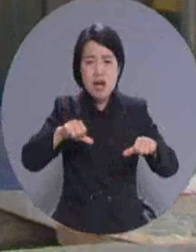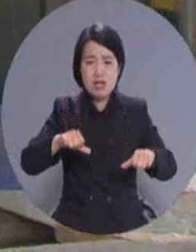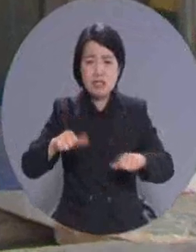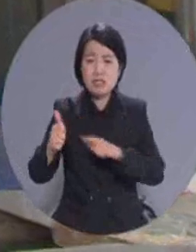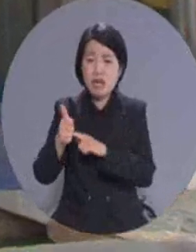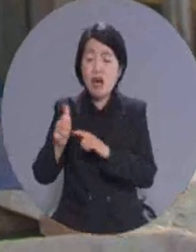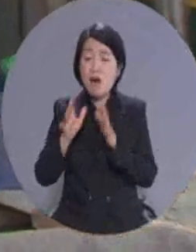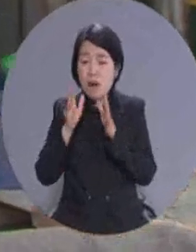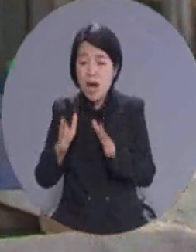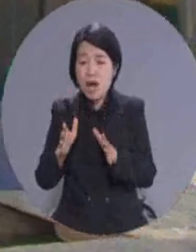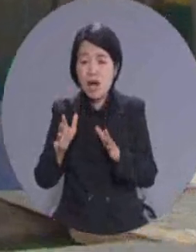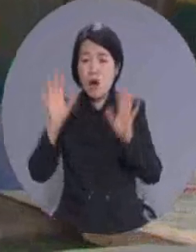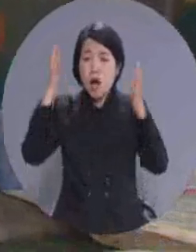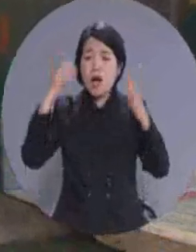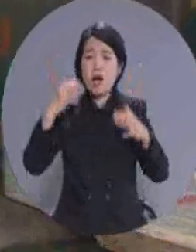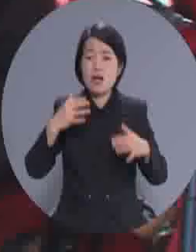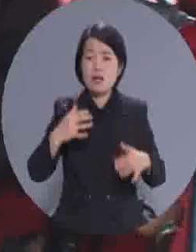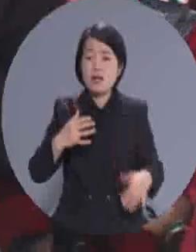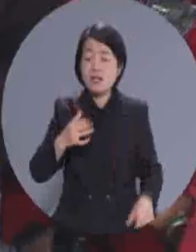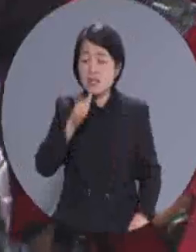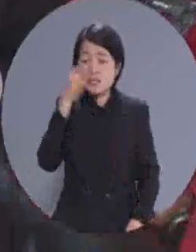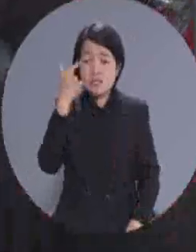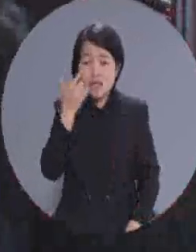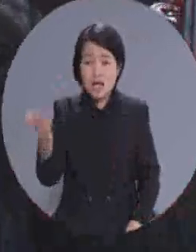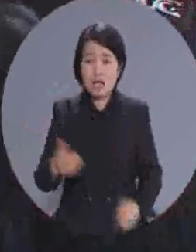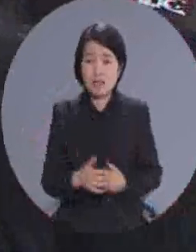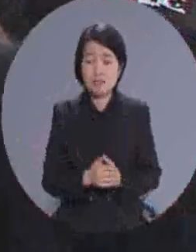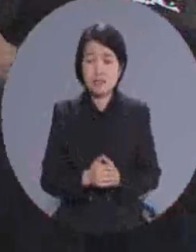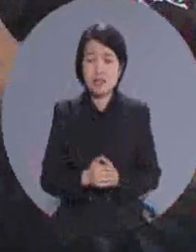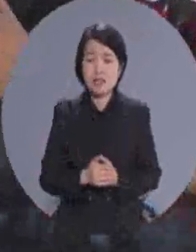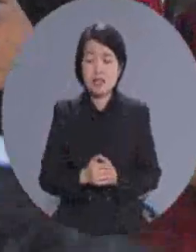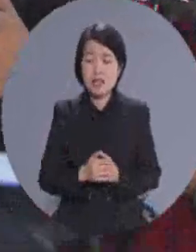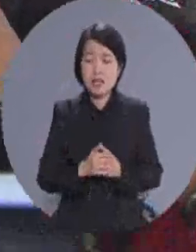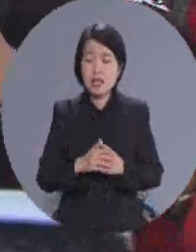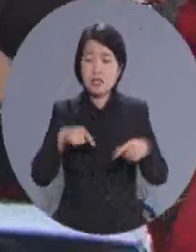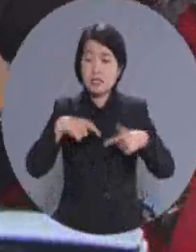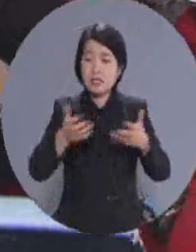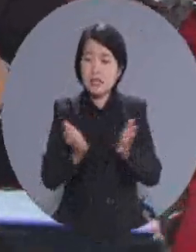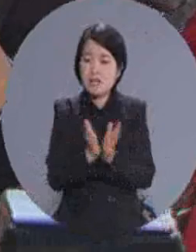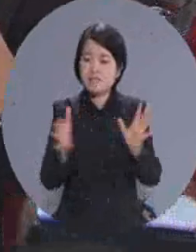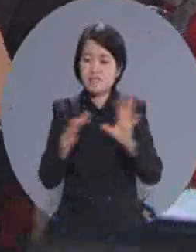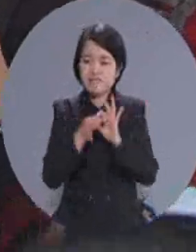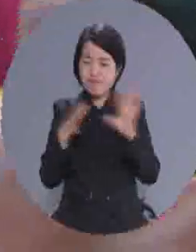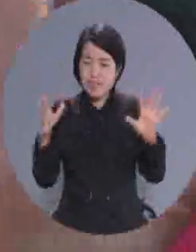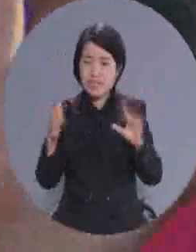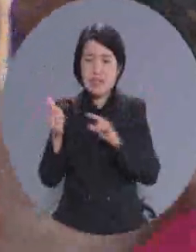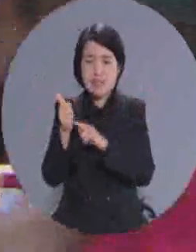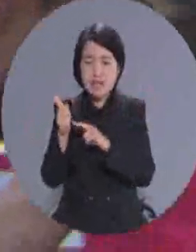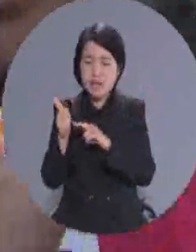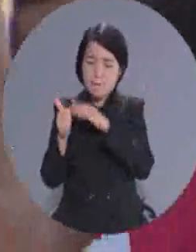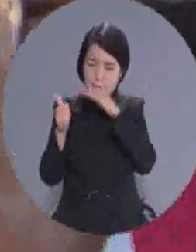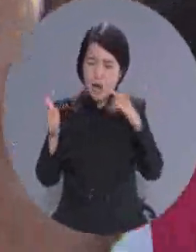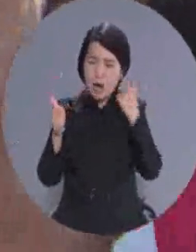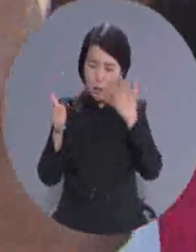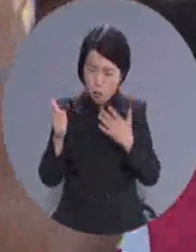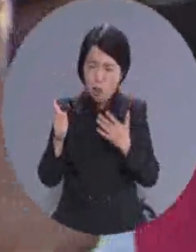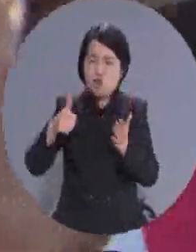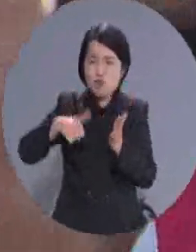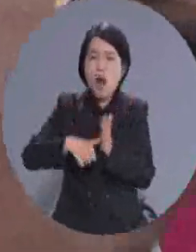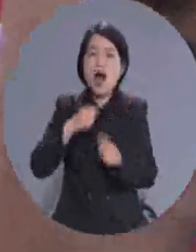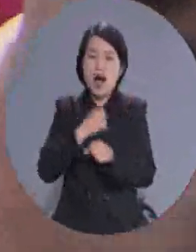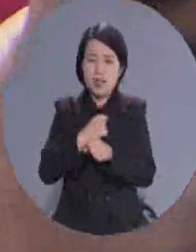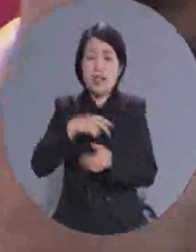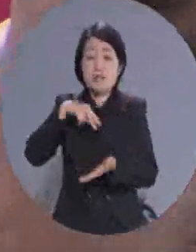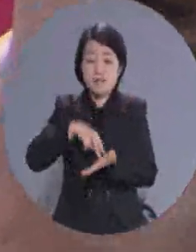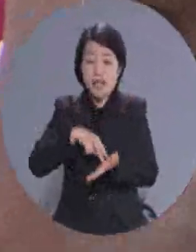호응하겠어? 말도 안 되는 소리지. 정당 대신 인물과 정책을 보고 총선에서 투표하겠다는 반응도